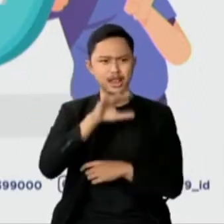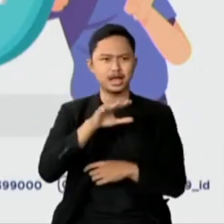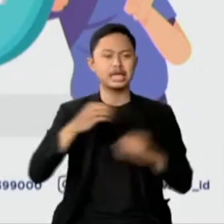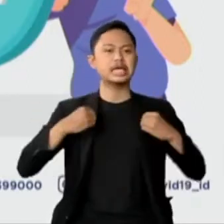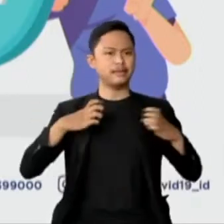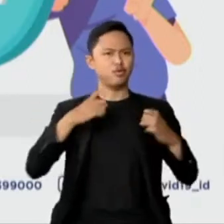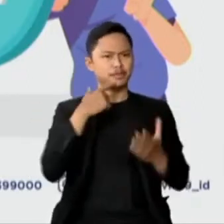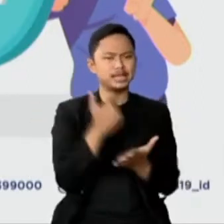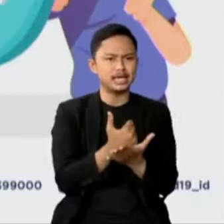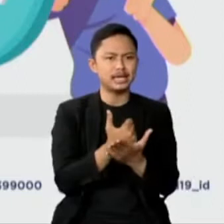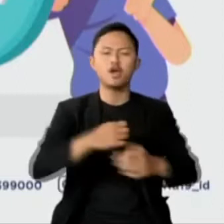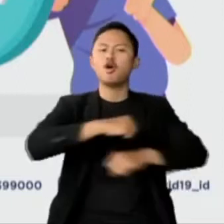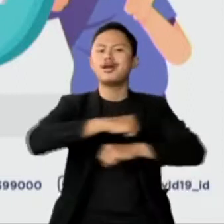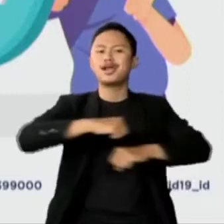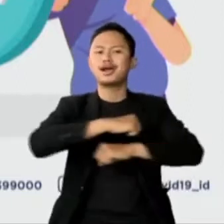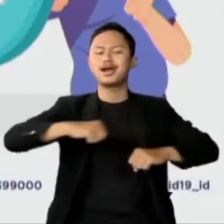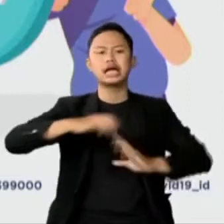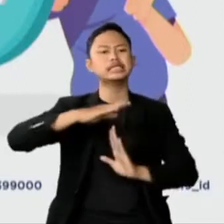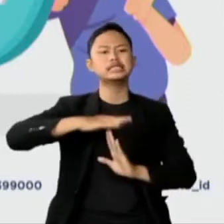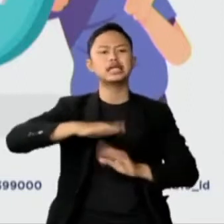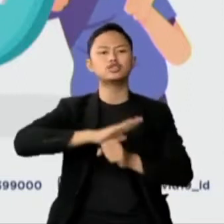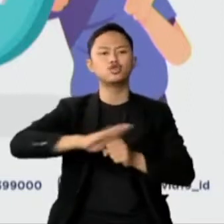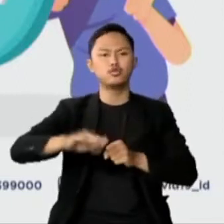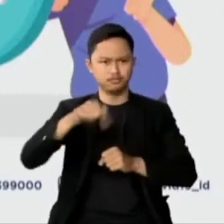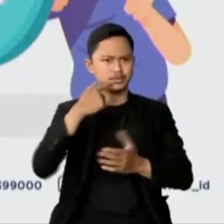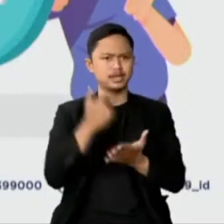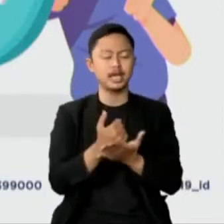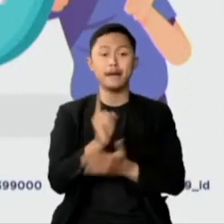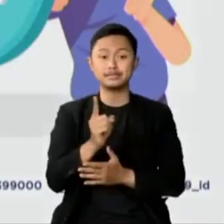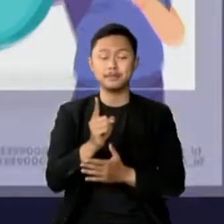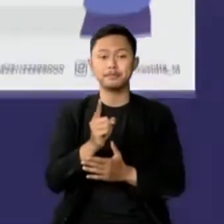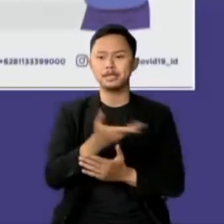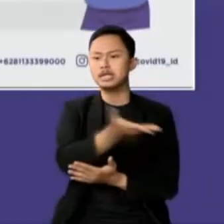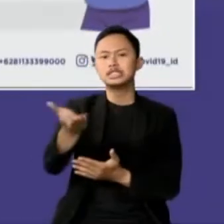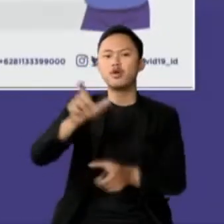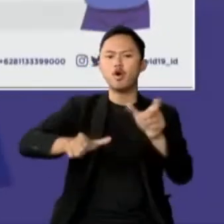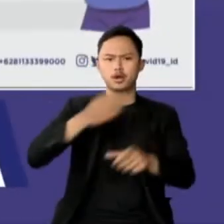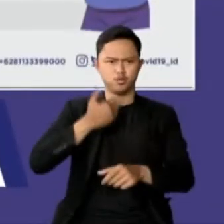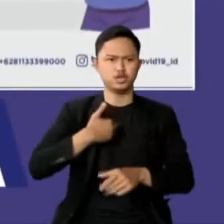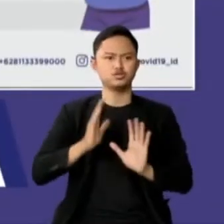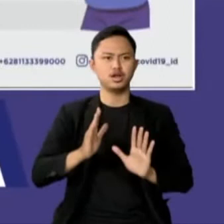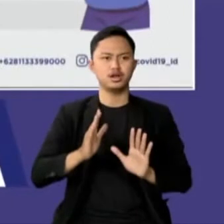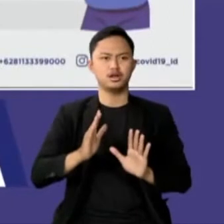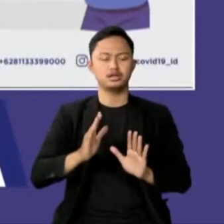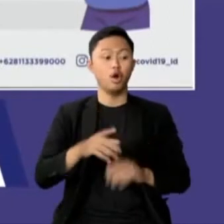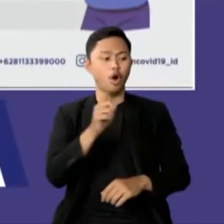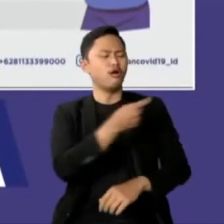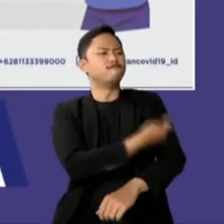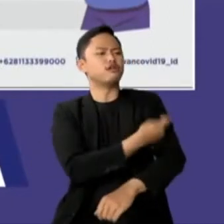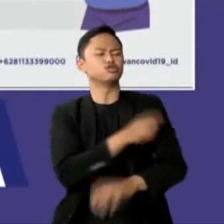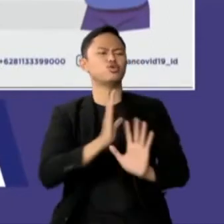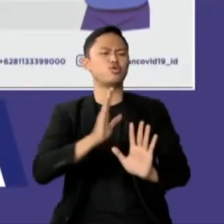olahraga istirahat yang cukup itu penting itu harus dimiliki Karena itulah yang setiap orang memilikinya jangan ditinggalkan